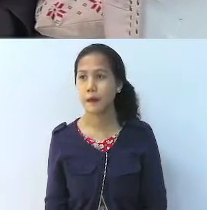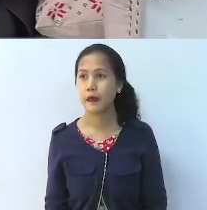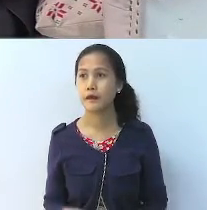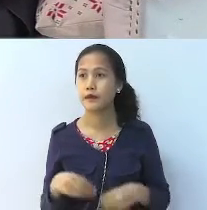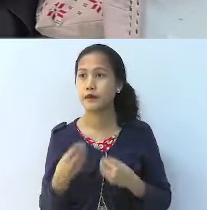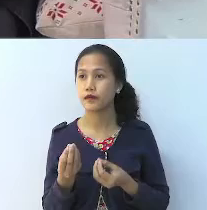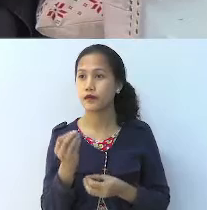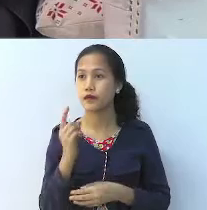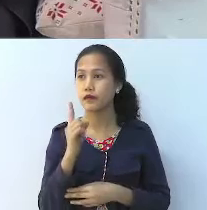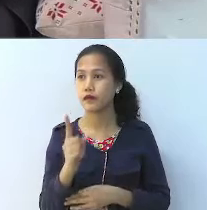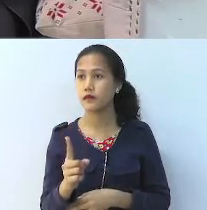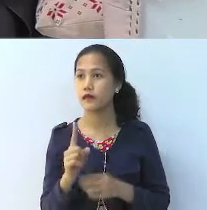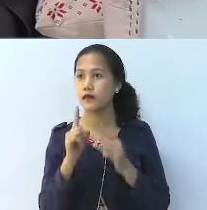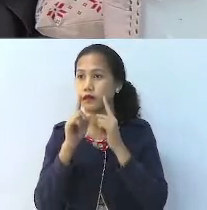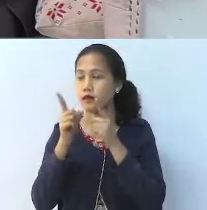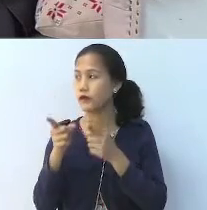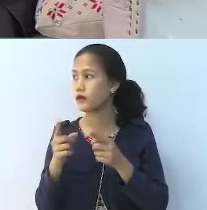yun. Oo.